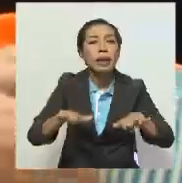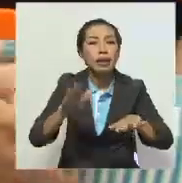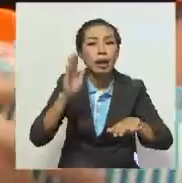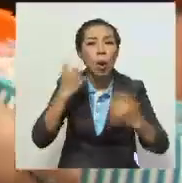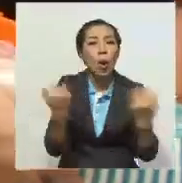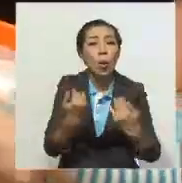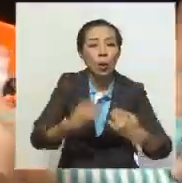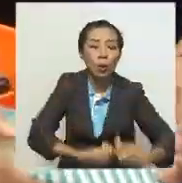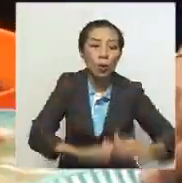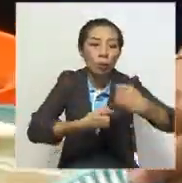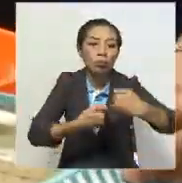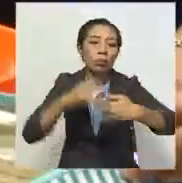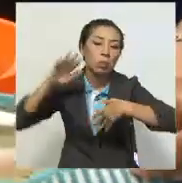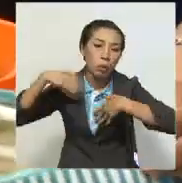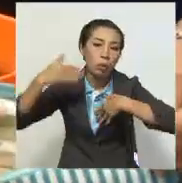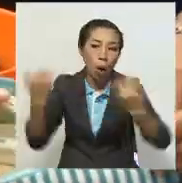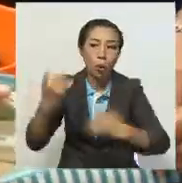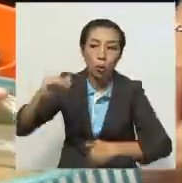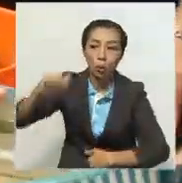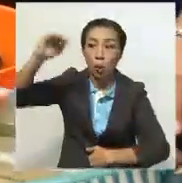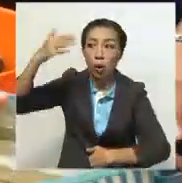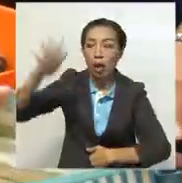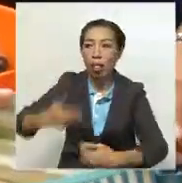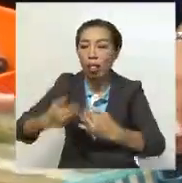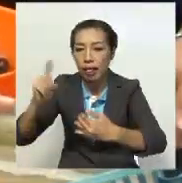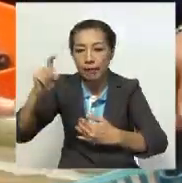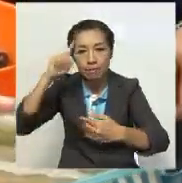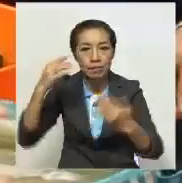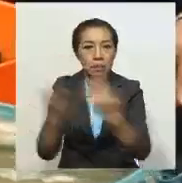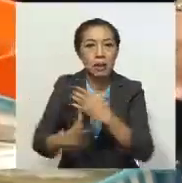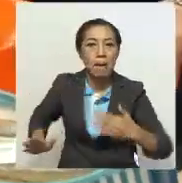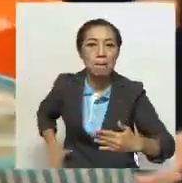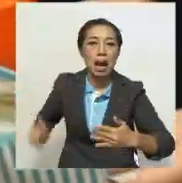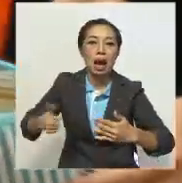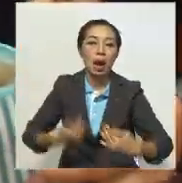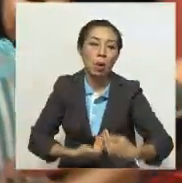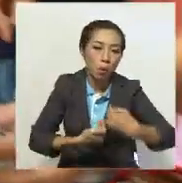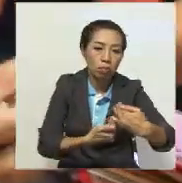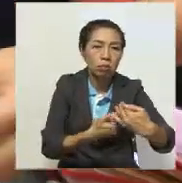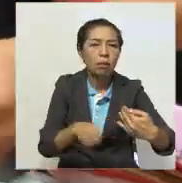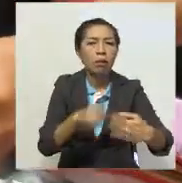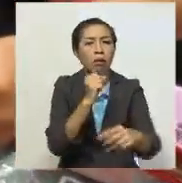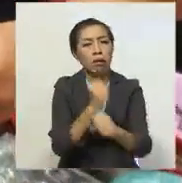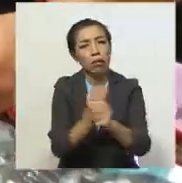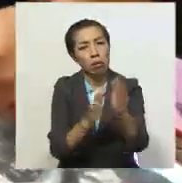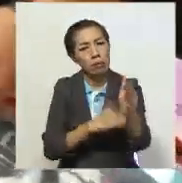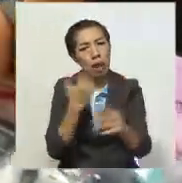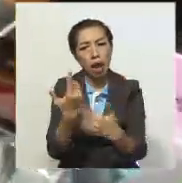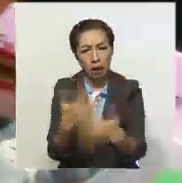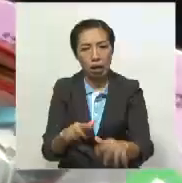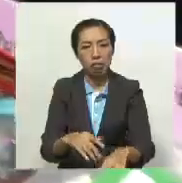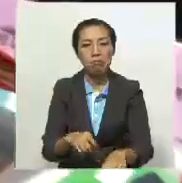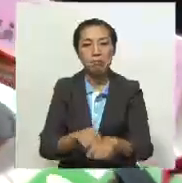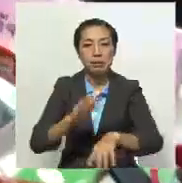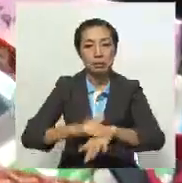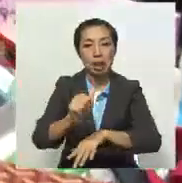ช่เปลี่ยนมาอุ้มหมาแทนนะคะโอ้โหเรียกว่าทำมานานจนเป็นมืออาชีพอ่ะ เดี๋ยวไปฟังเสียง